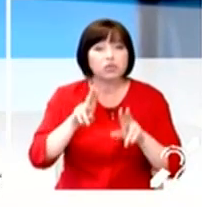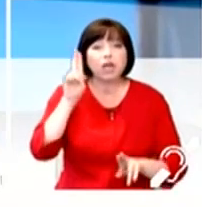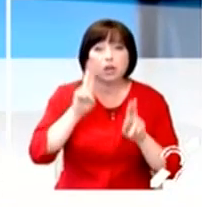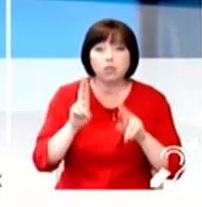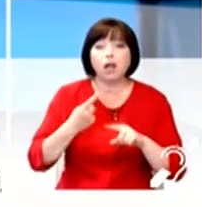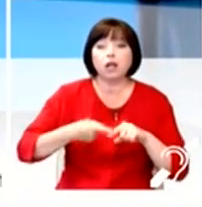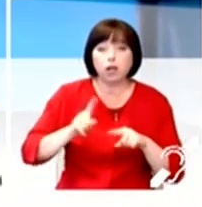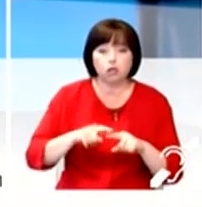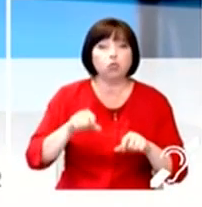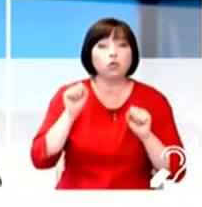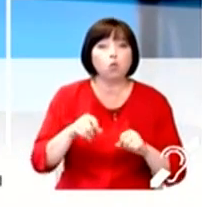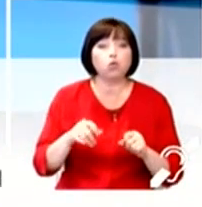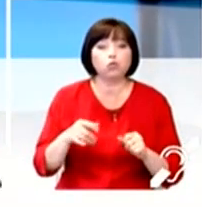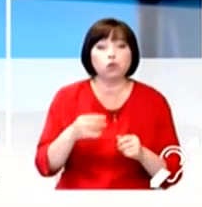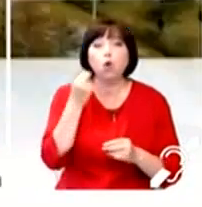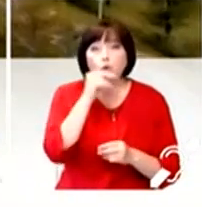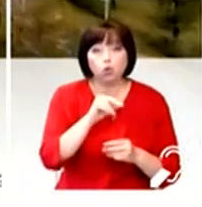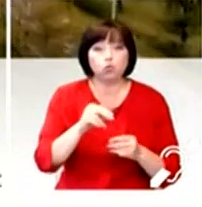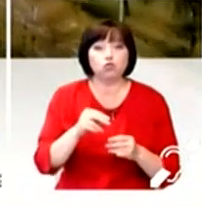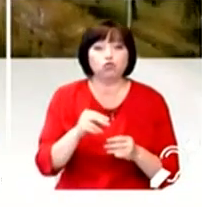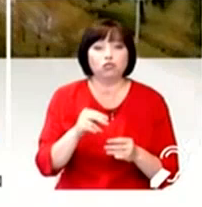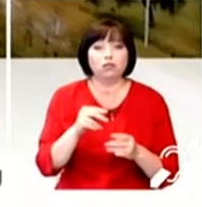spori eficiența IMM-urilor.